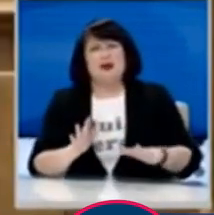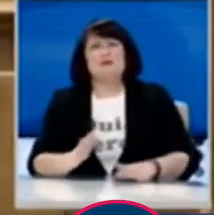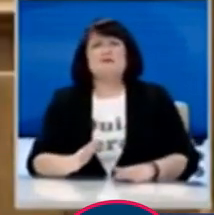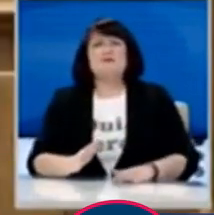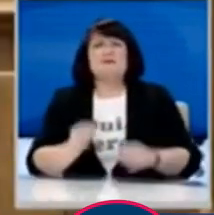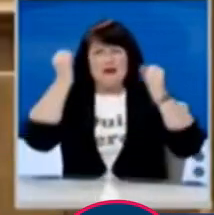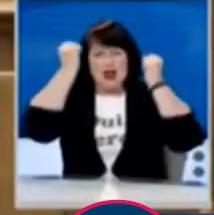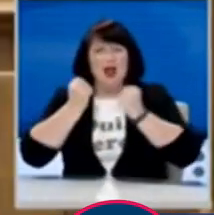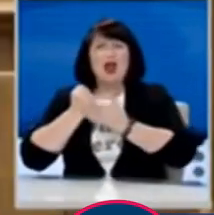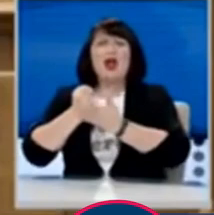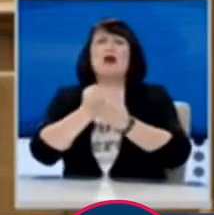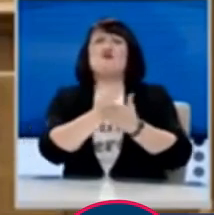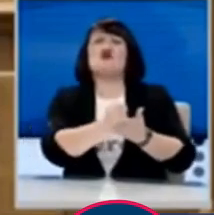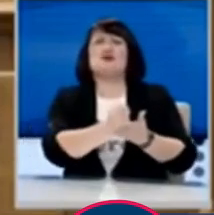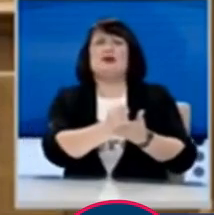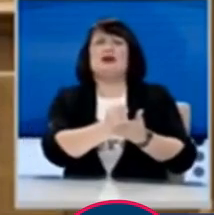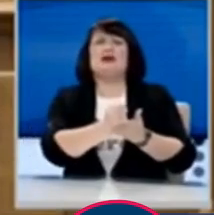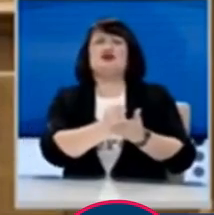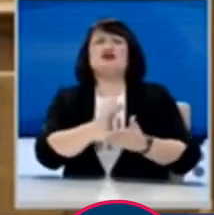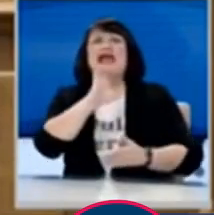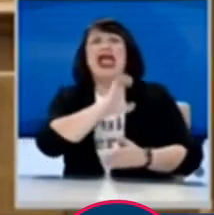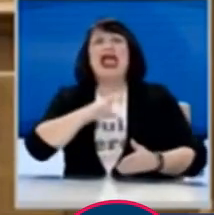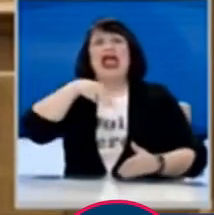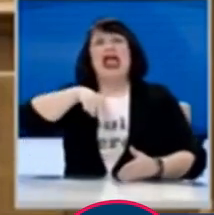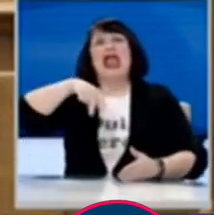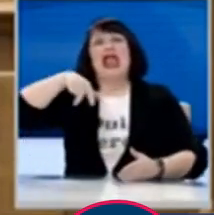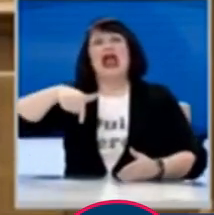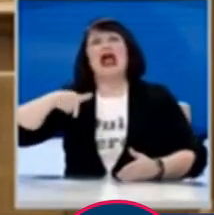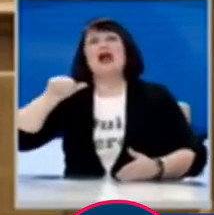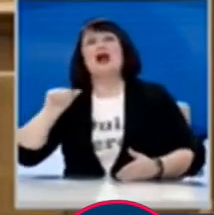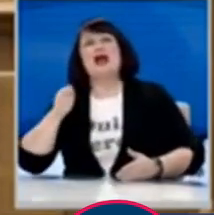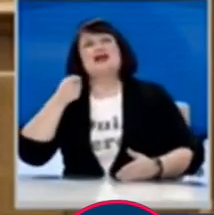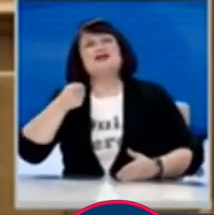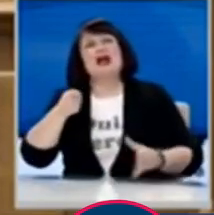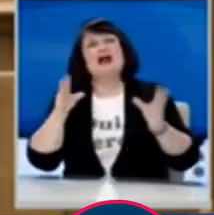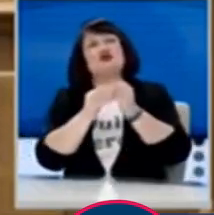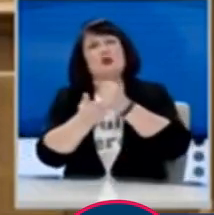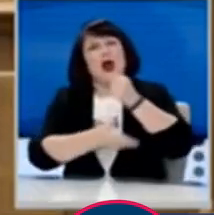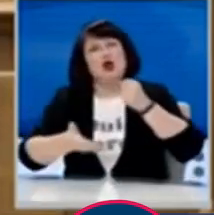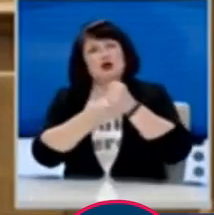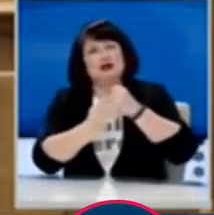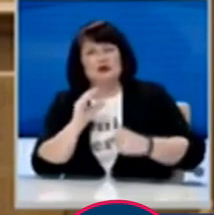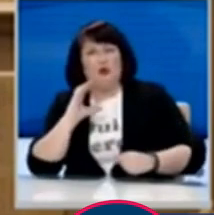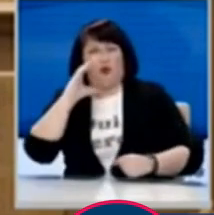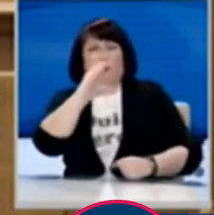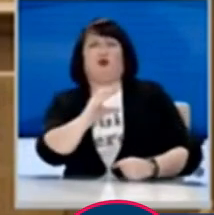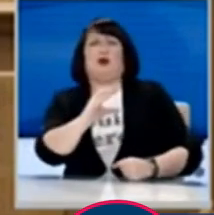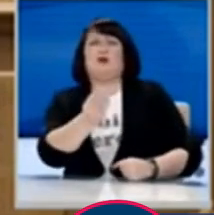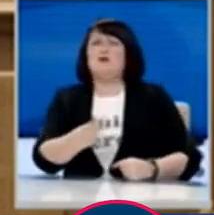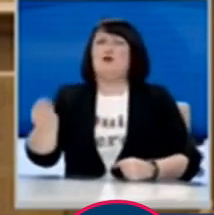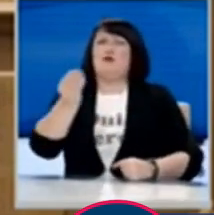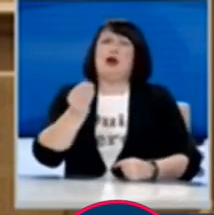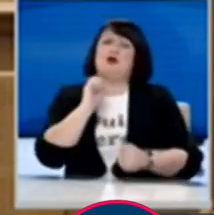τα οποία ξεπερνούν κατά πολύ τα έσοδα του ΕΛΓΑ από τις ασφαλιστικές εισφορές. Μόνο